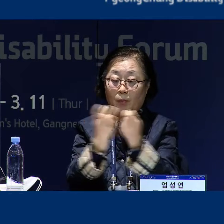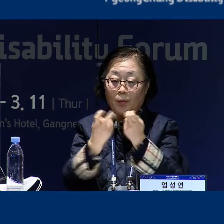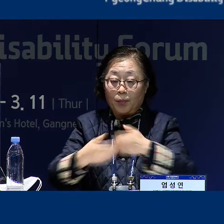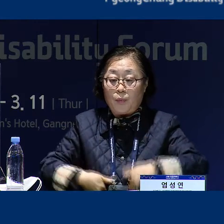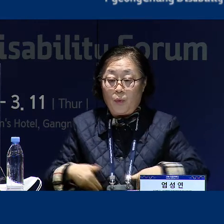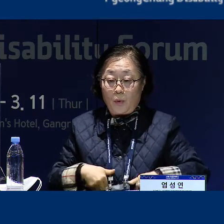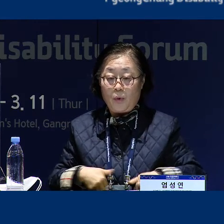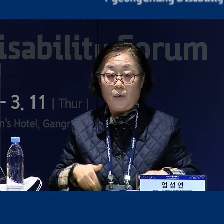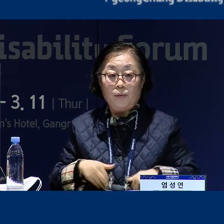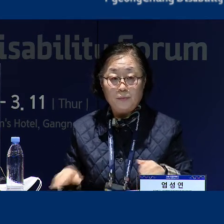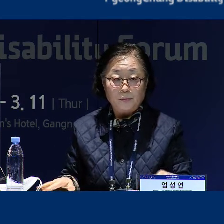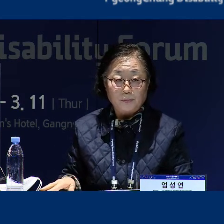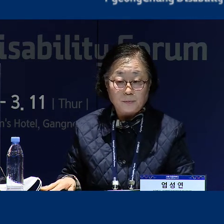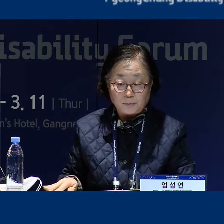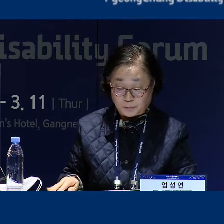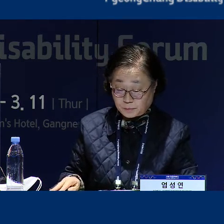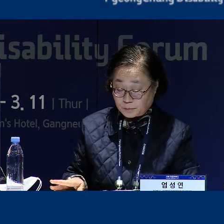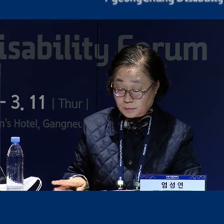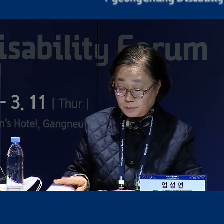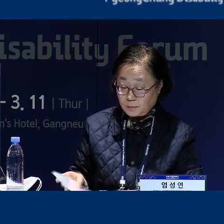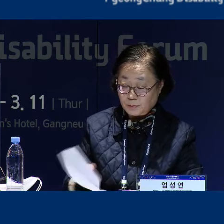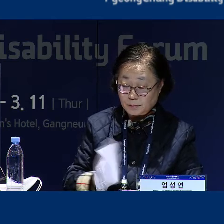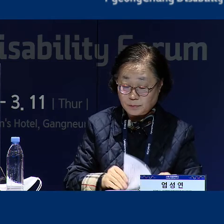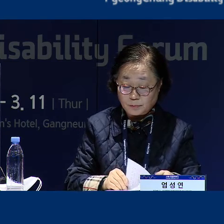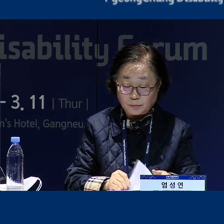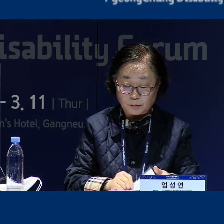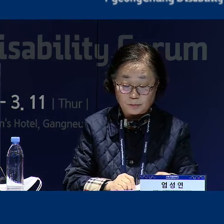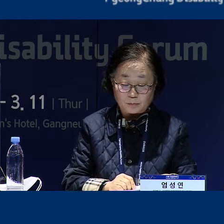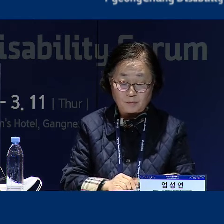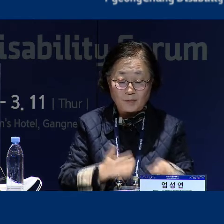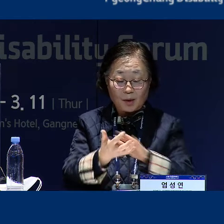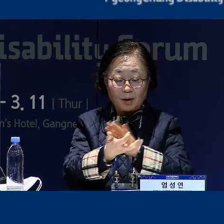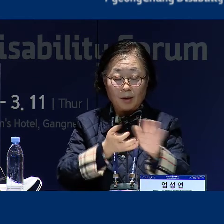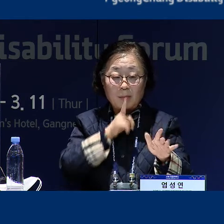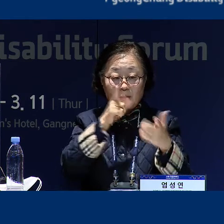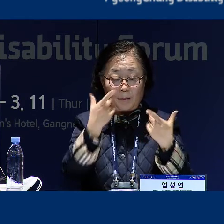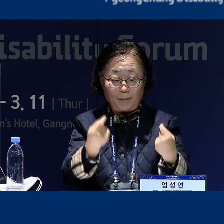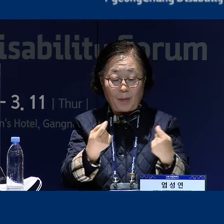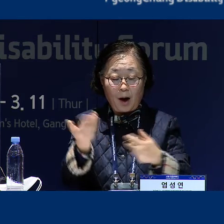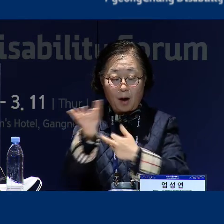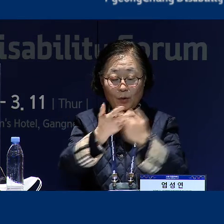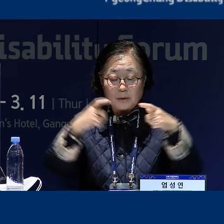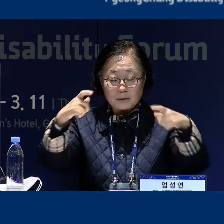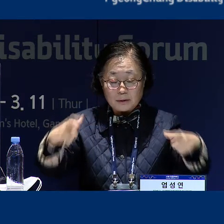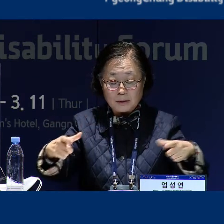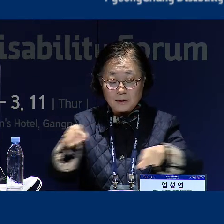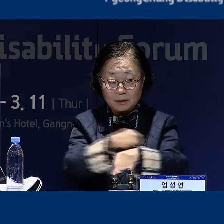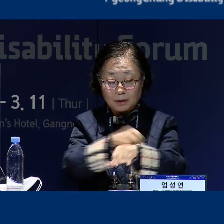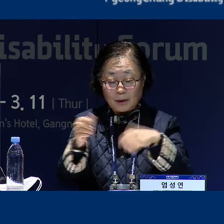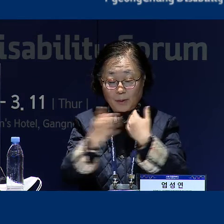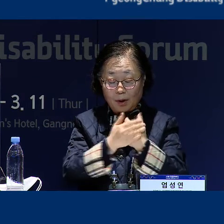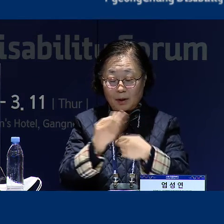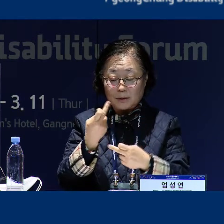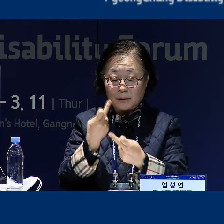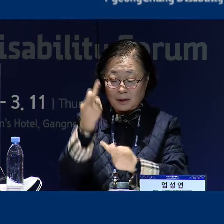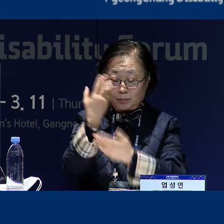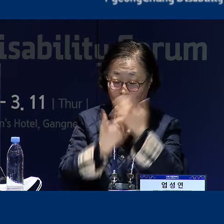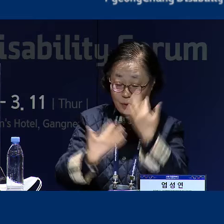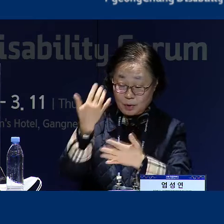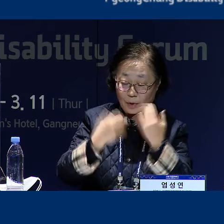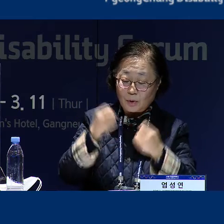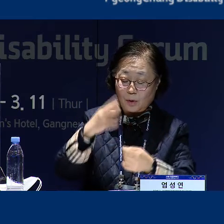강원도에서는 지역적인 특수성이 있기 때문에 강원도에 맞춤화된 청각 장애인 지원 정책이